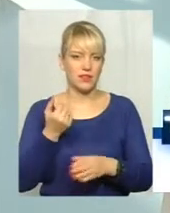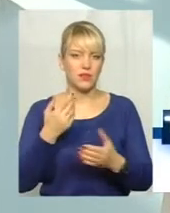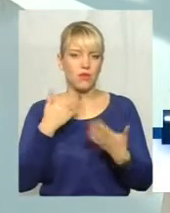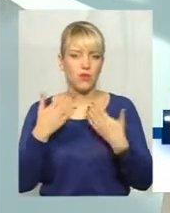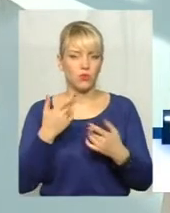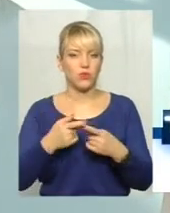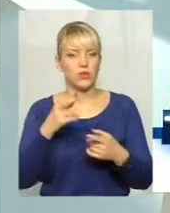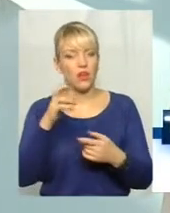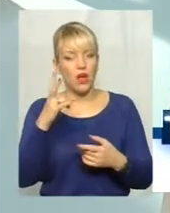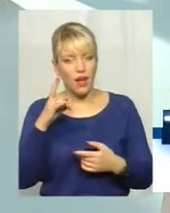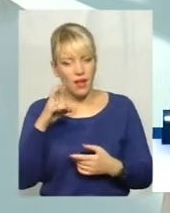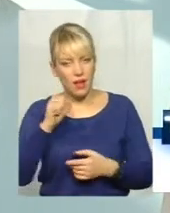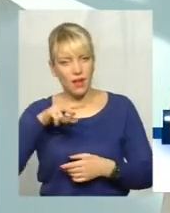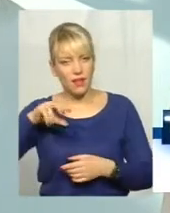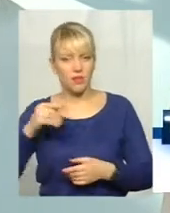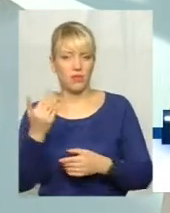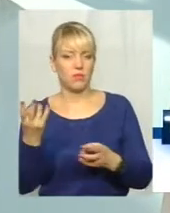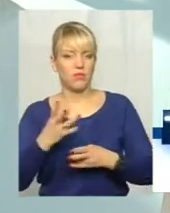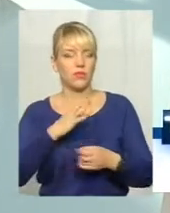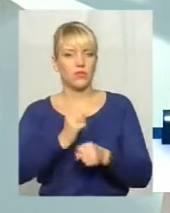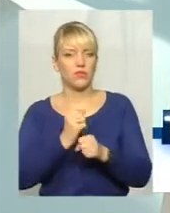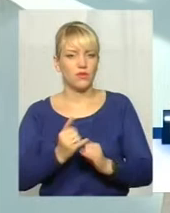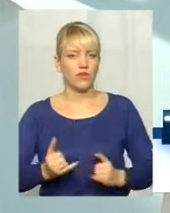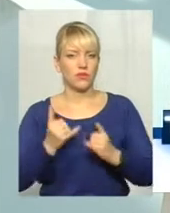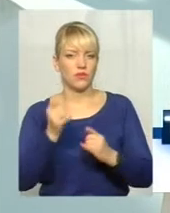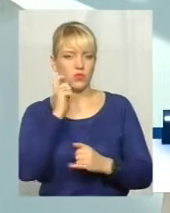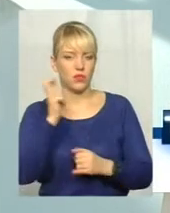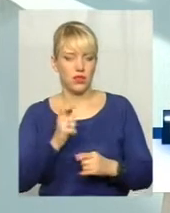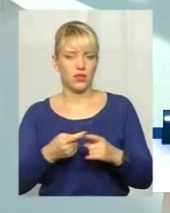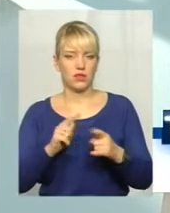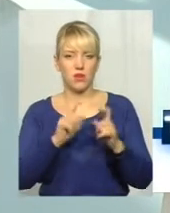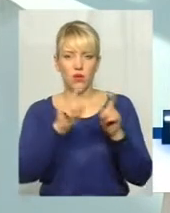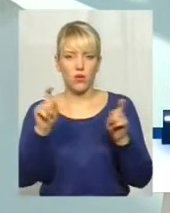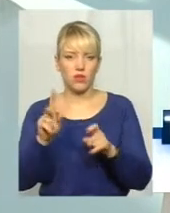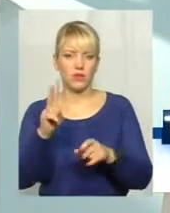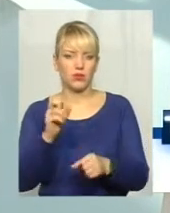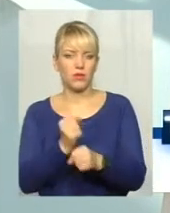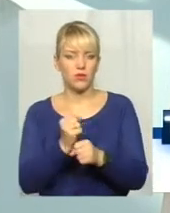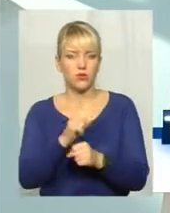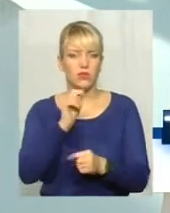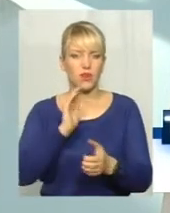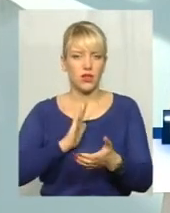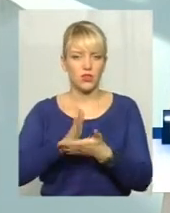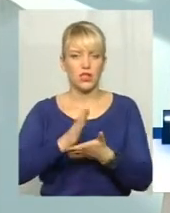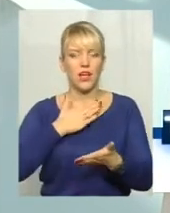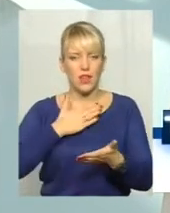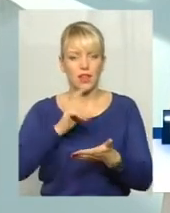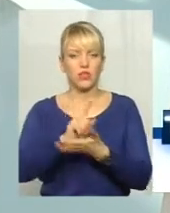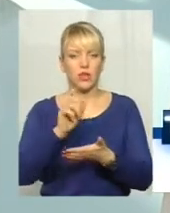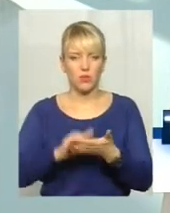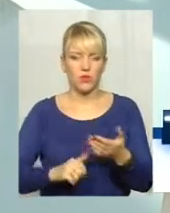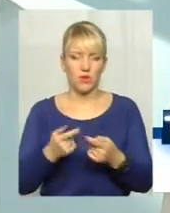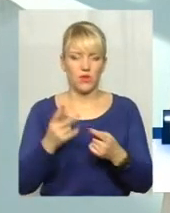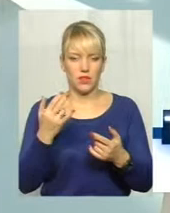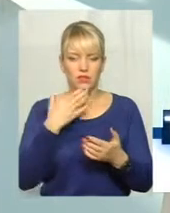інтересів українців, і органи, які отримують заробітну плату з наших податків. Тобто, вони мають апріорі координувати свої дії хоча б на